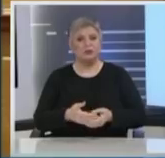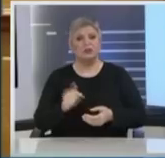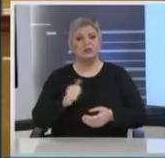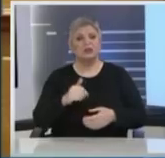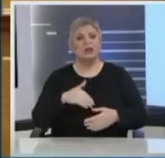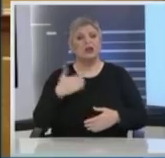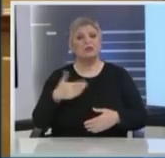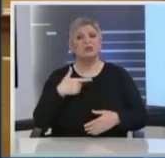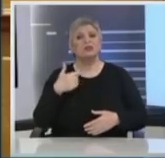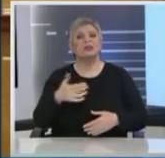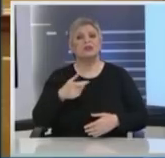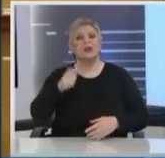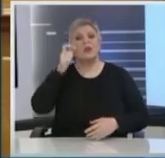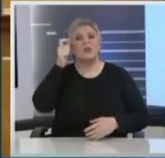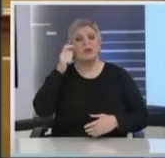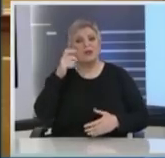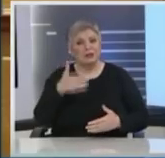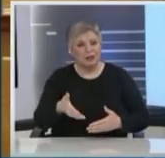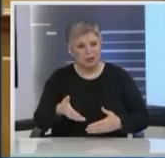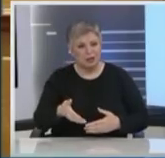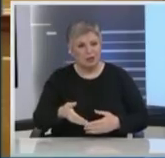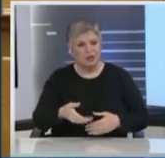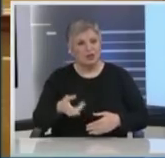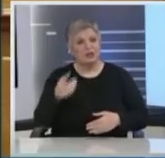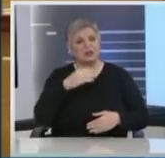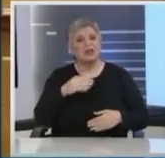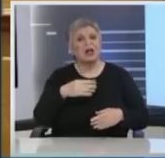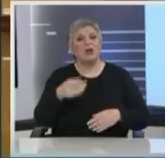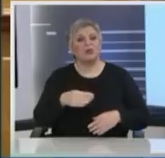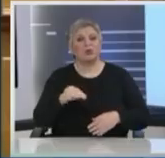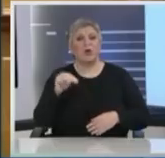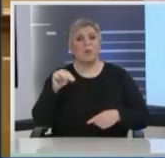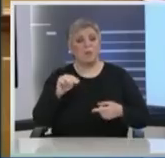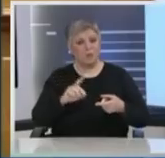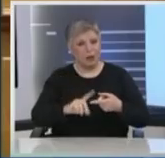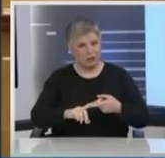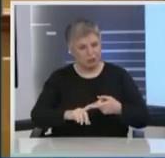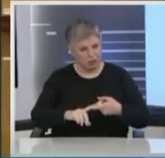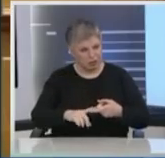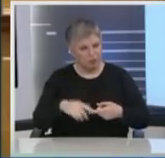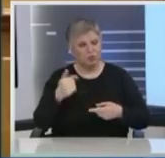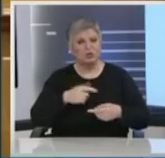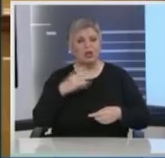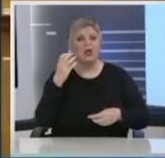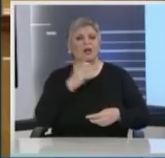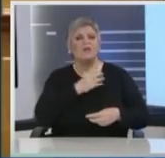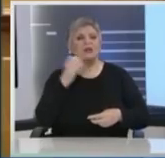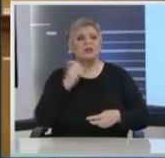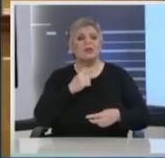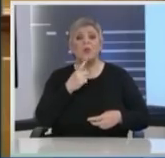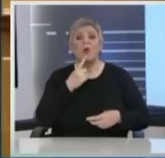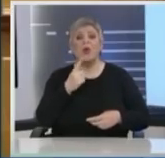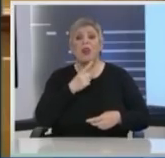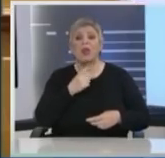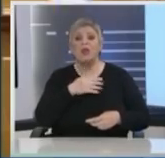και το αφήνω στον κύριο Σαμαρά άρθρο του Παναγιώτη Μπαλτάκου, Γενικού Γραμματέα της Κυβέρνησης Σαμαρά, Βεντζέλου, που μιλάει για τη